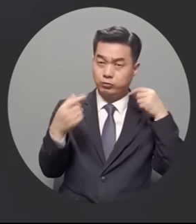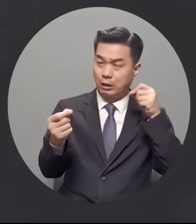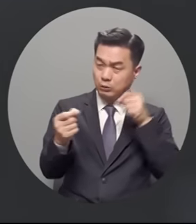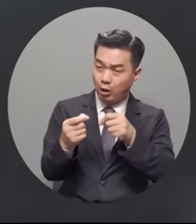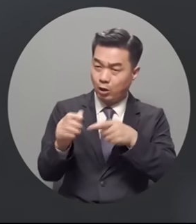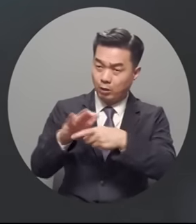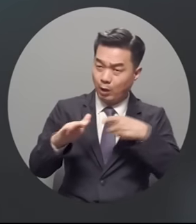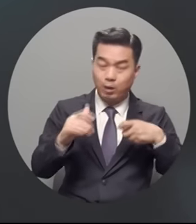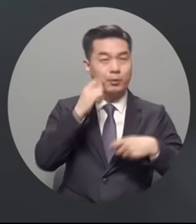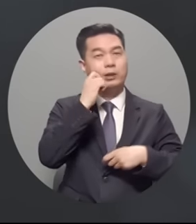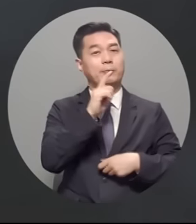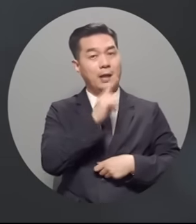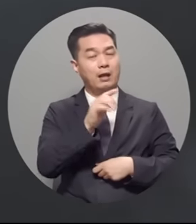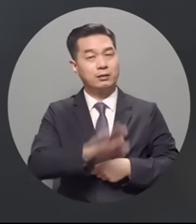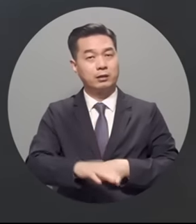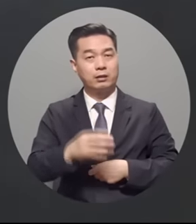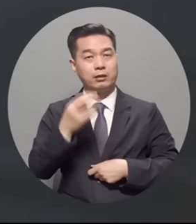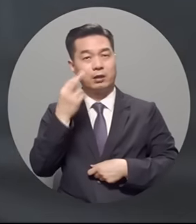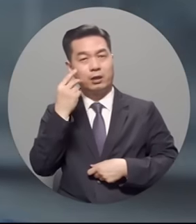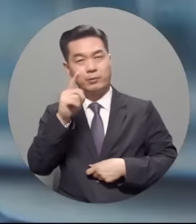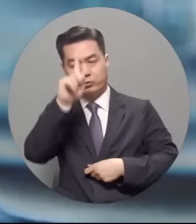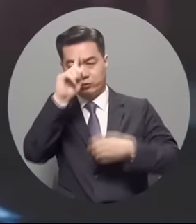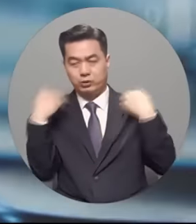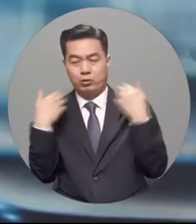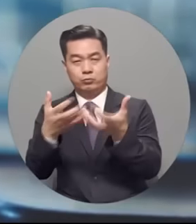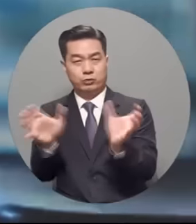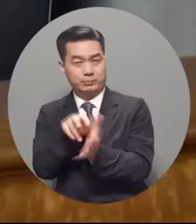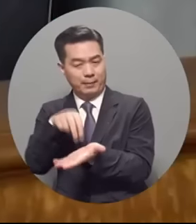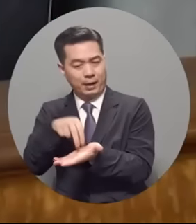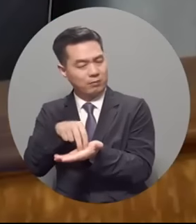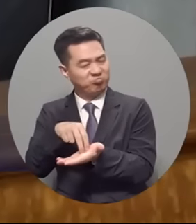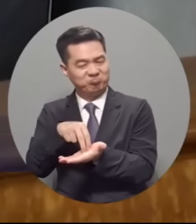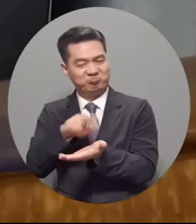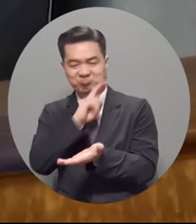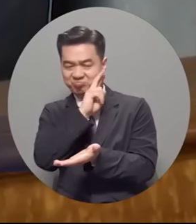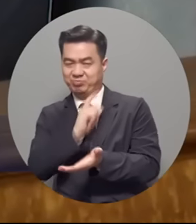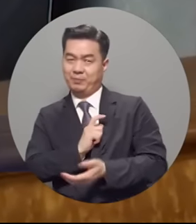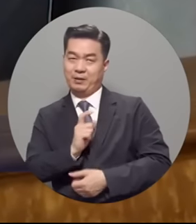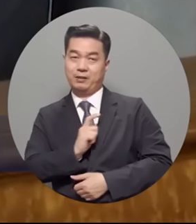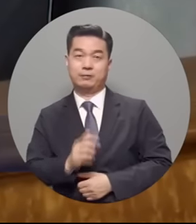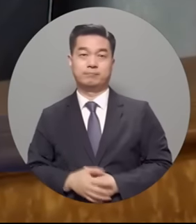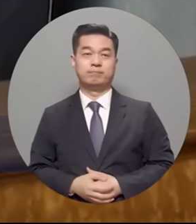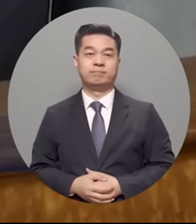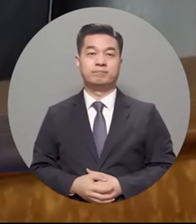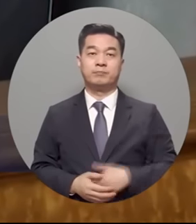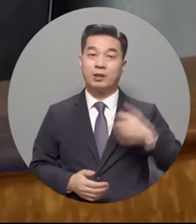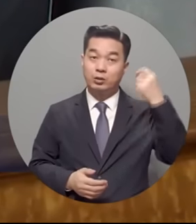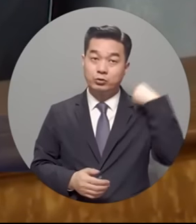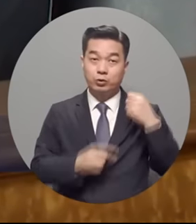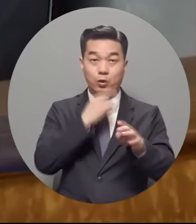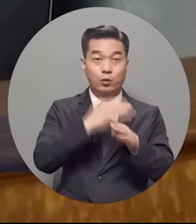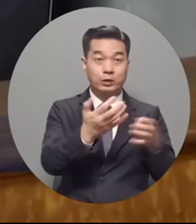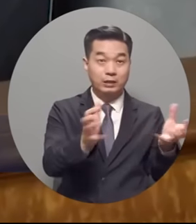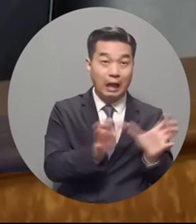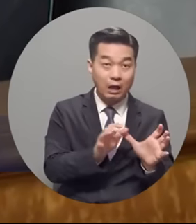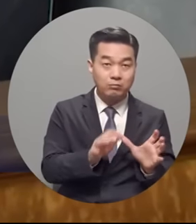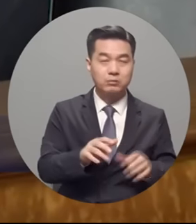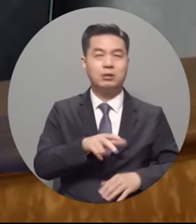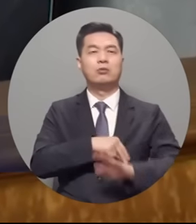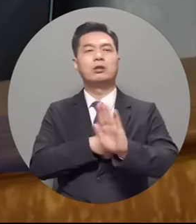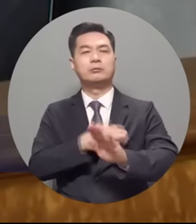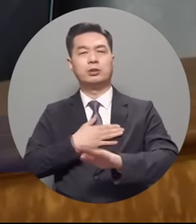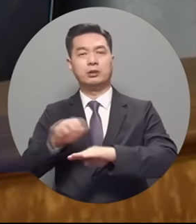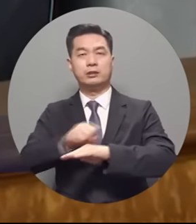반박하지만 미국 정치권의 의심은 가시질 않습니다. Have you ever been a member of the Chinese Communist Party? Senator, I'm Singaporean.